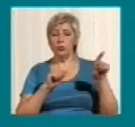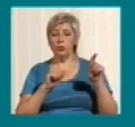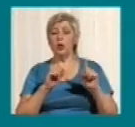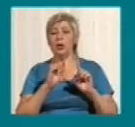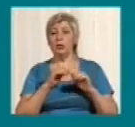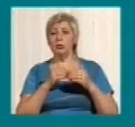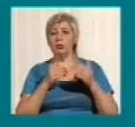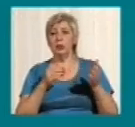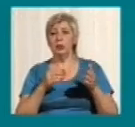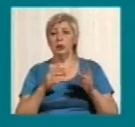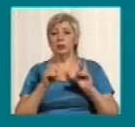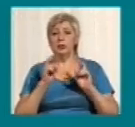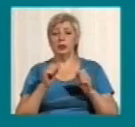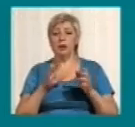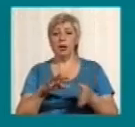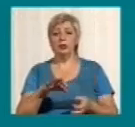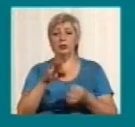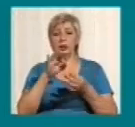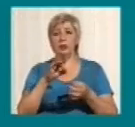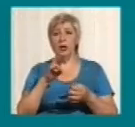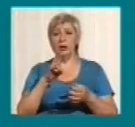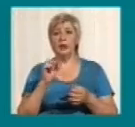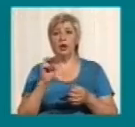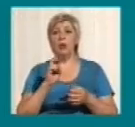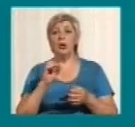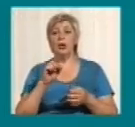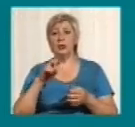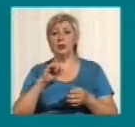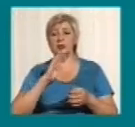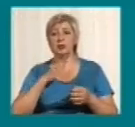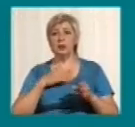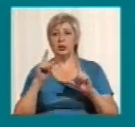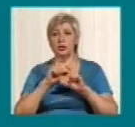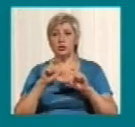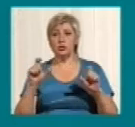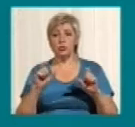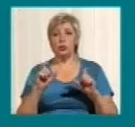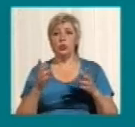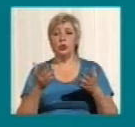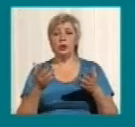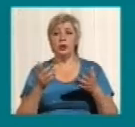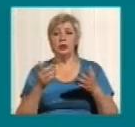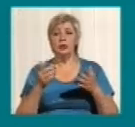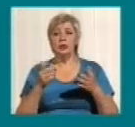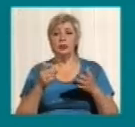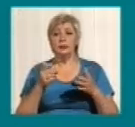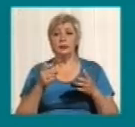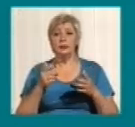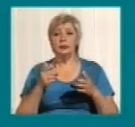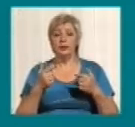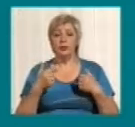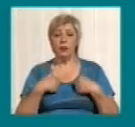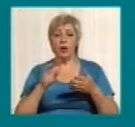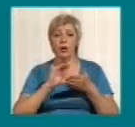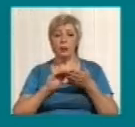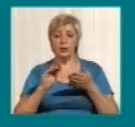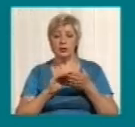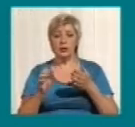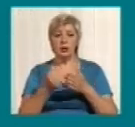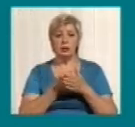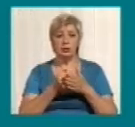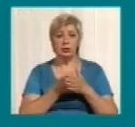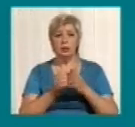ж тримали на балансі нашу школу, тобто вони балансоутримувачі були. Ми писали ці всі прохання, клопотання для